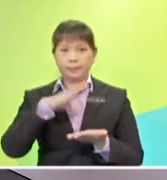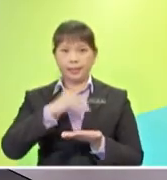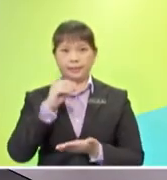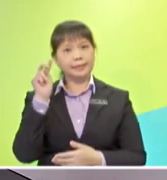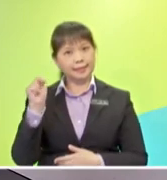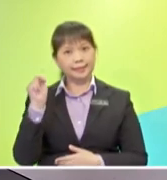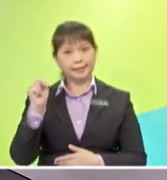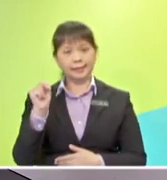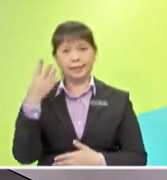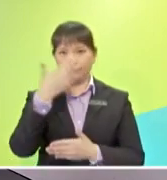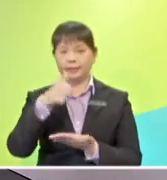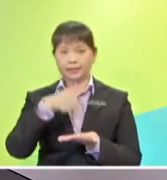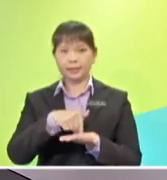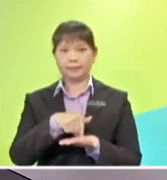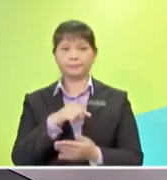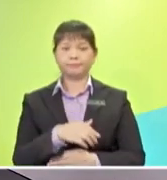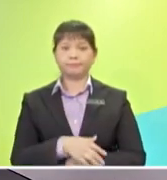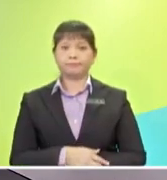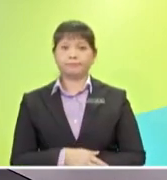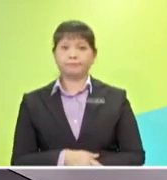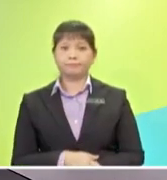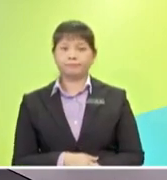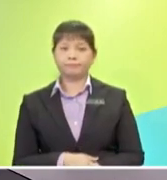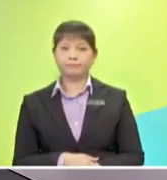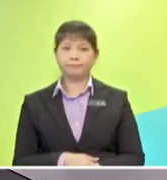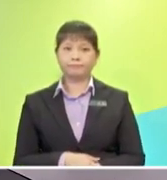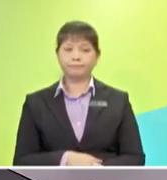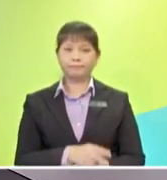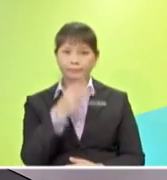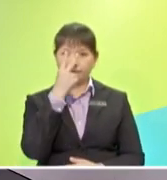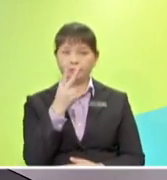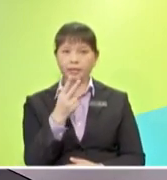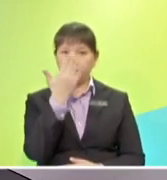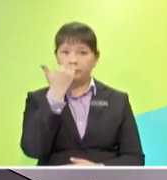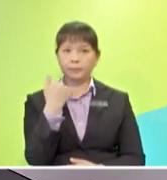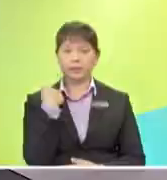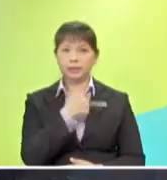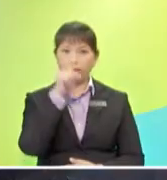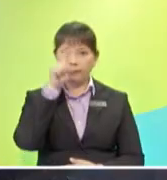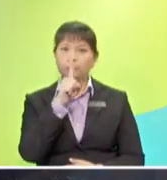selepas Inilah kita akan belajar mengikuti peraturan 4 tahun Kenapa Perlunya